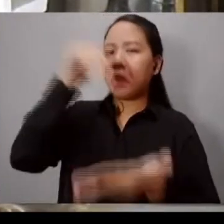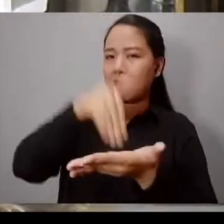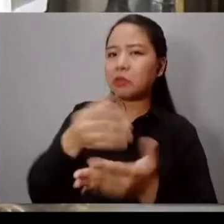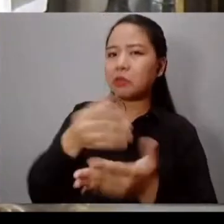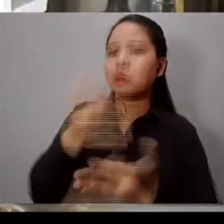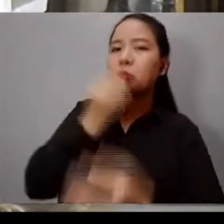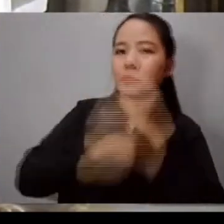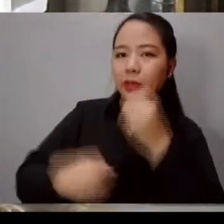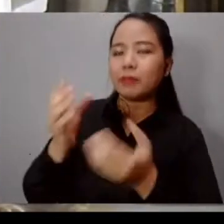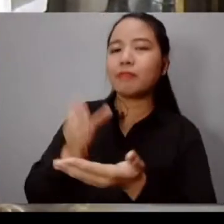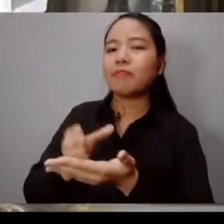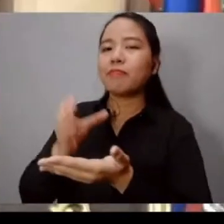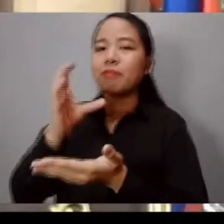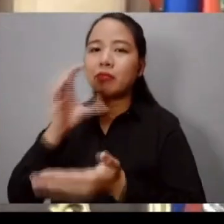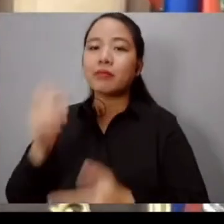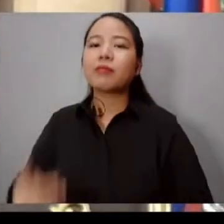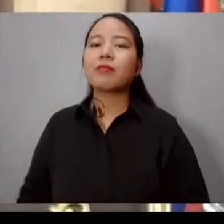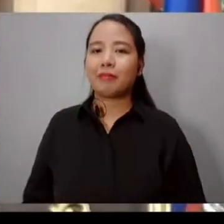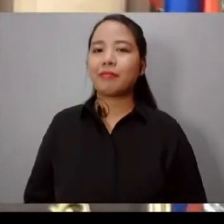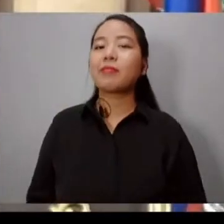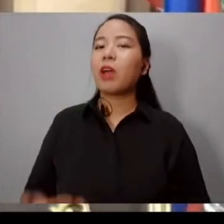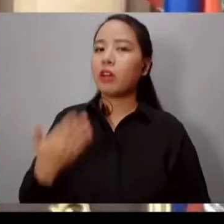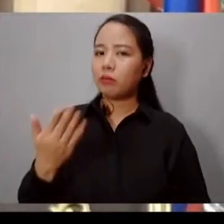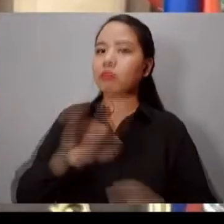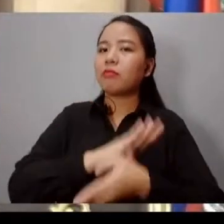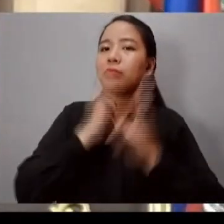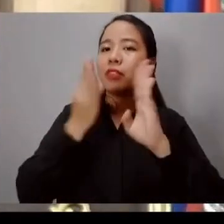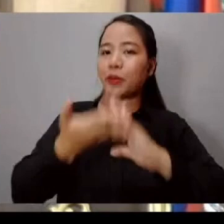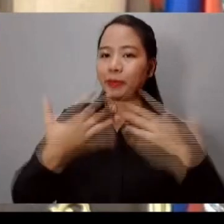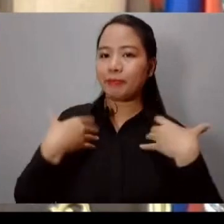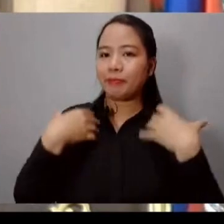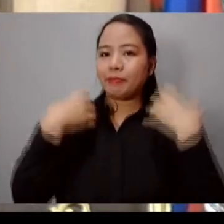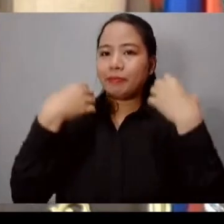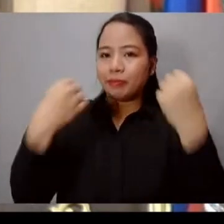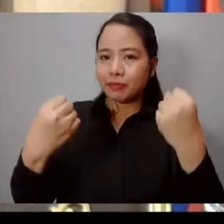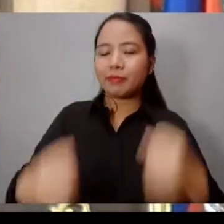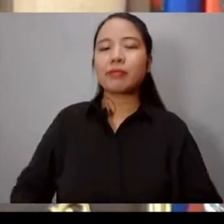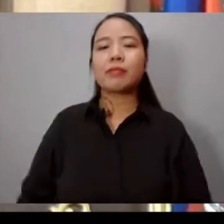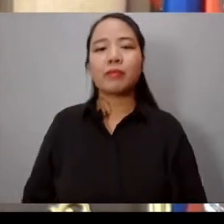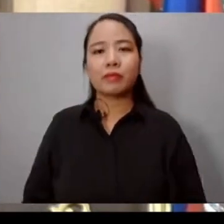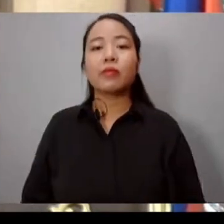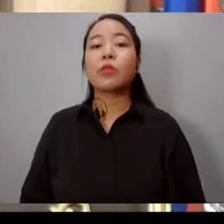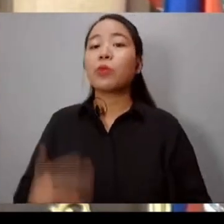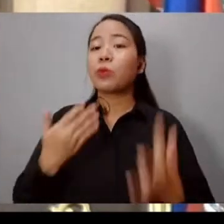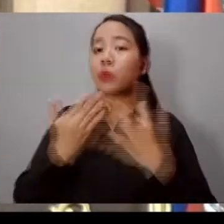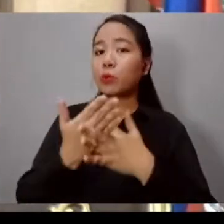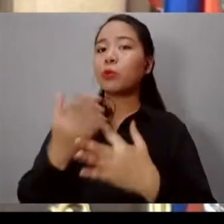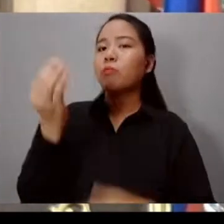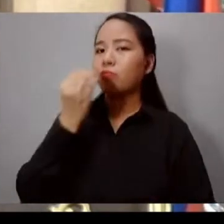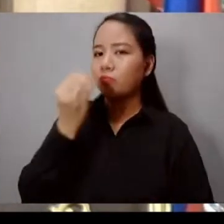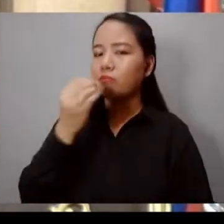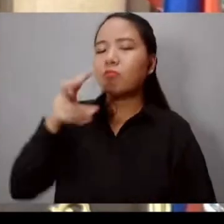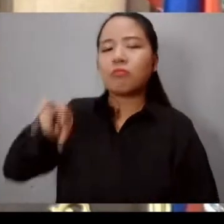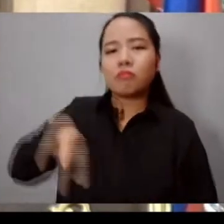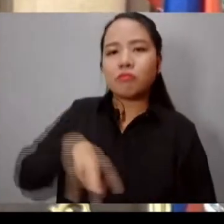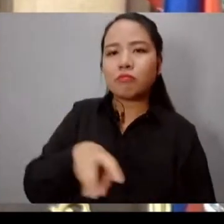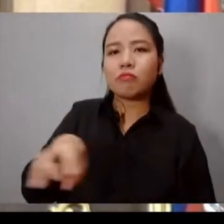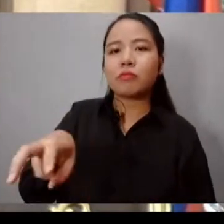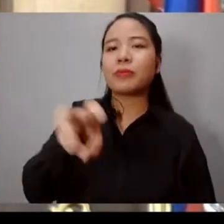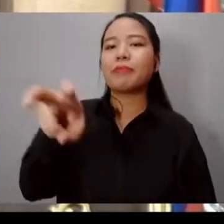at siya'y lumakas. Sa tulong ng pagkain iyo'y naglakbay siyang